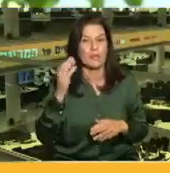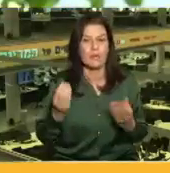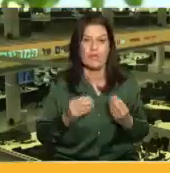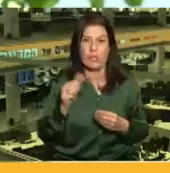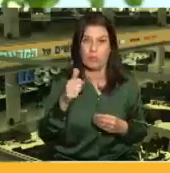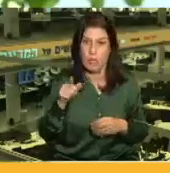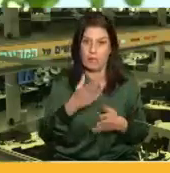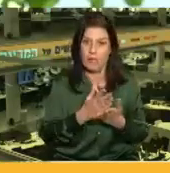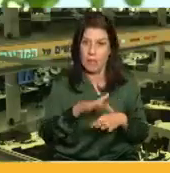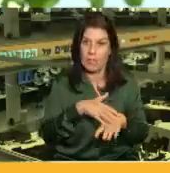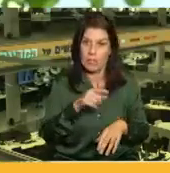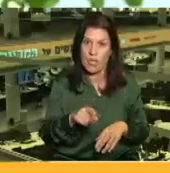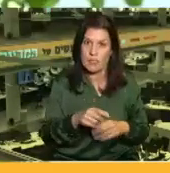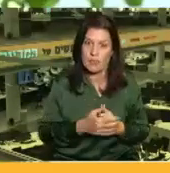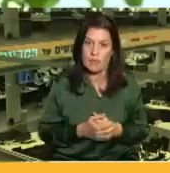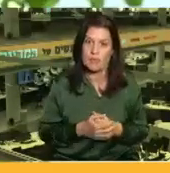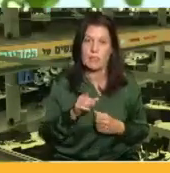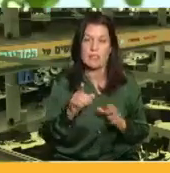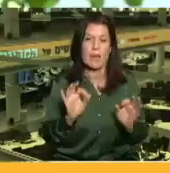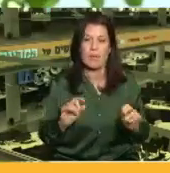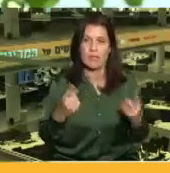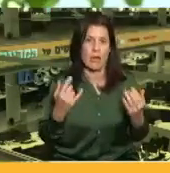את זה? זה ממש קרה עכשיו.